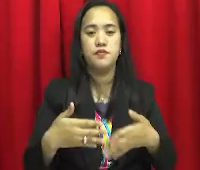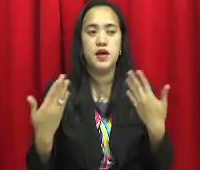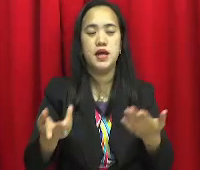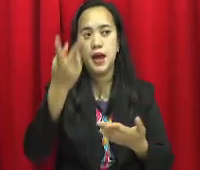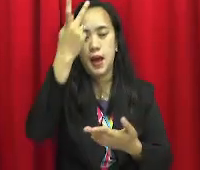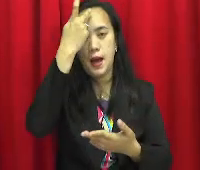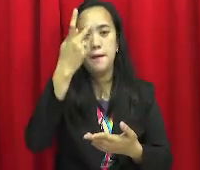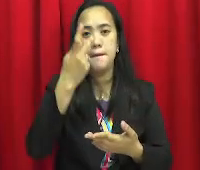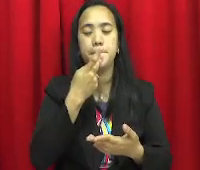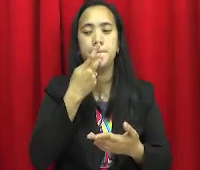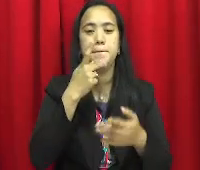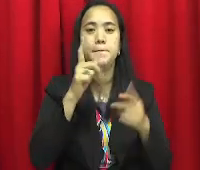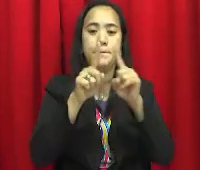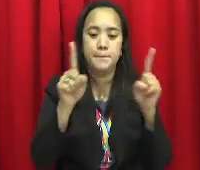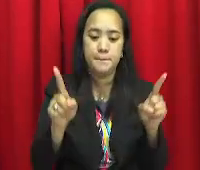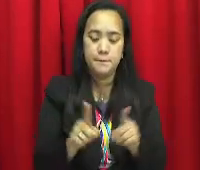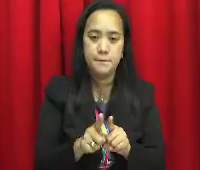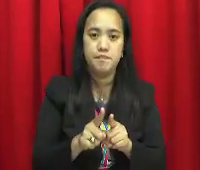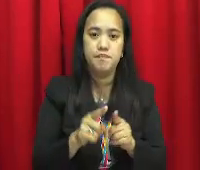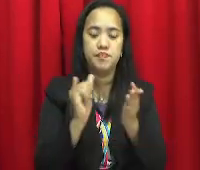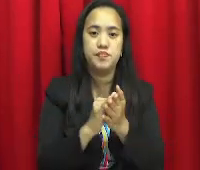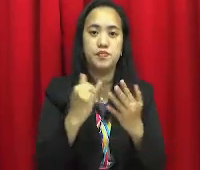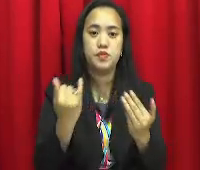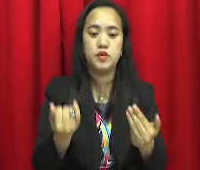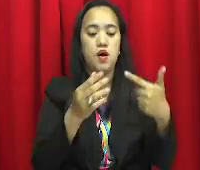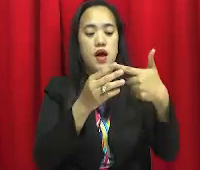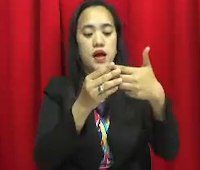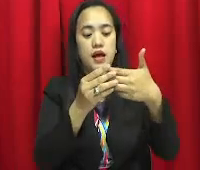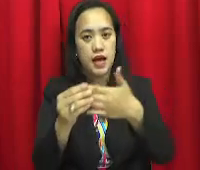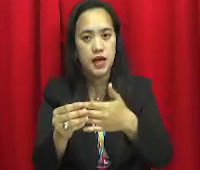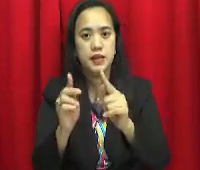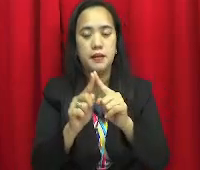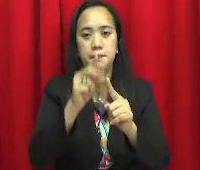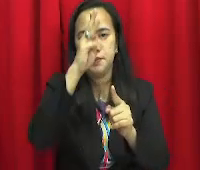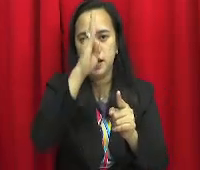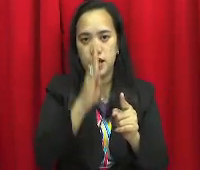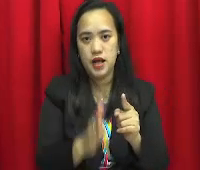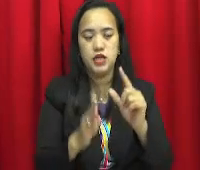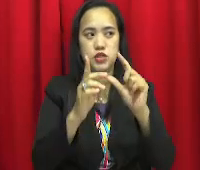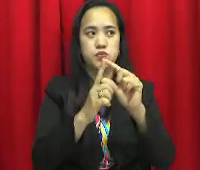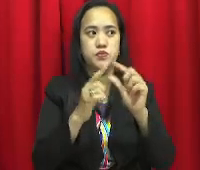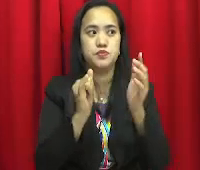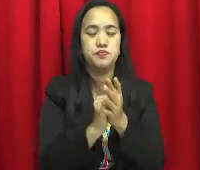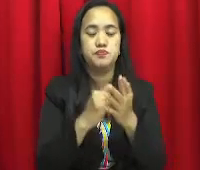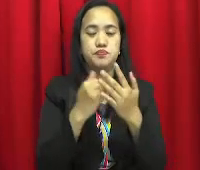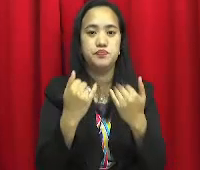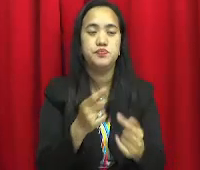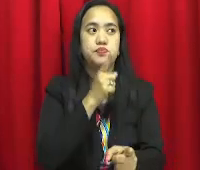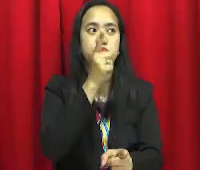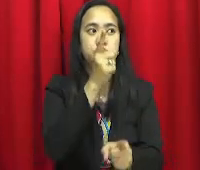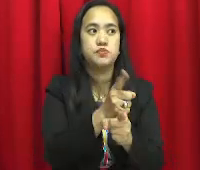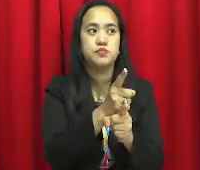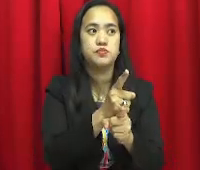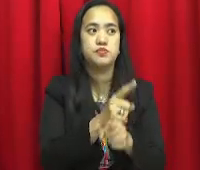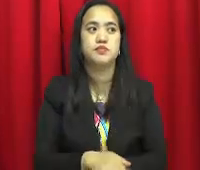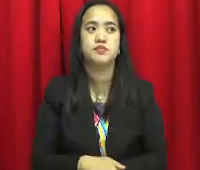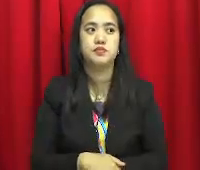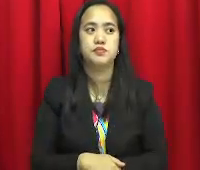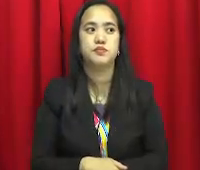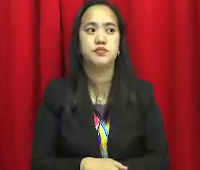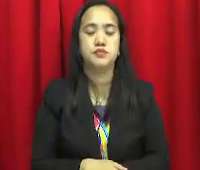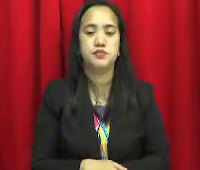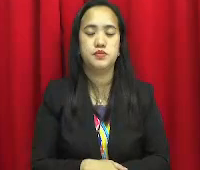na guided sa prinsipyo mula sa salita ng Diyos. Yeah. Totoo yan. At ito rin, oh, ito sinasabi ito, ito asawang